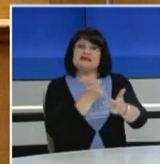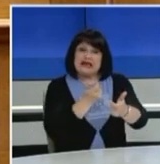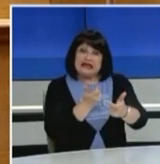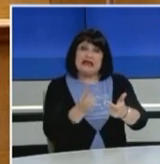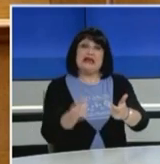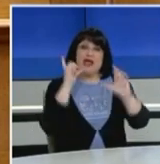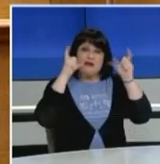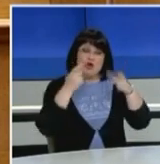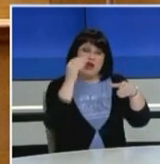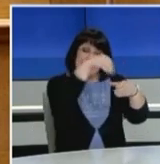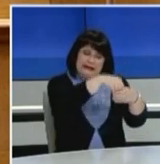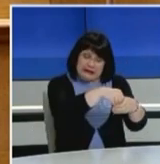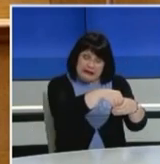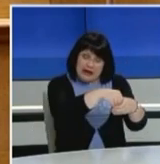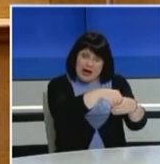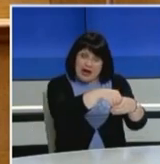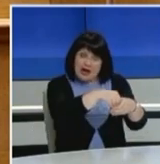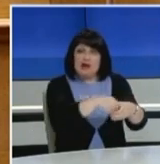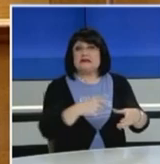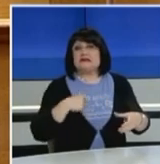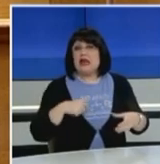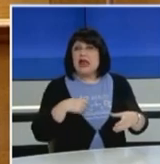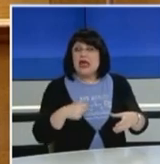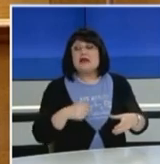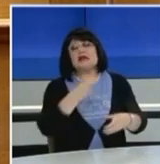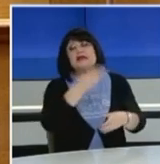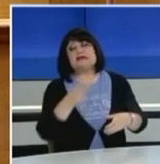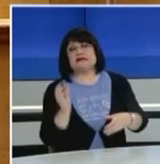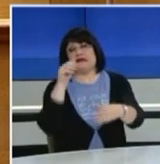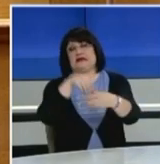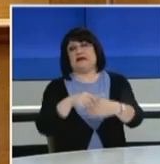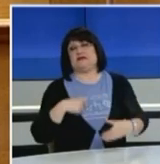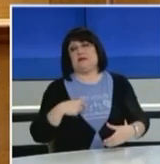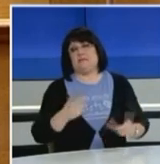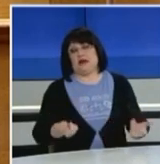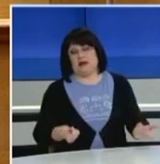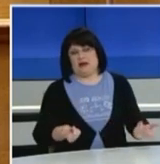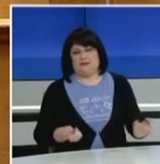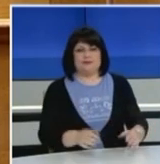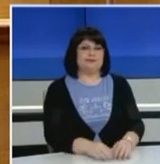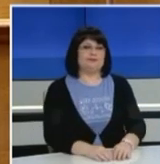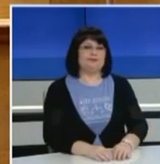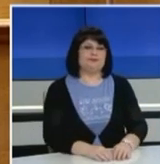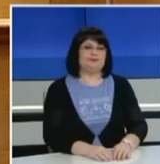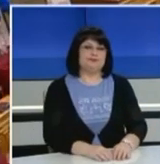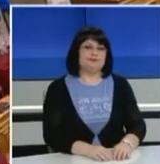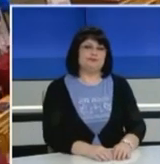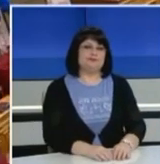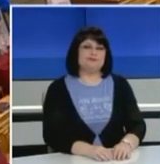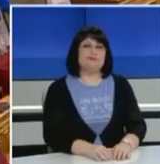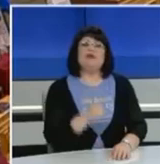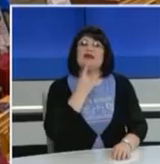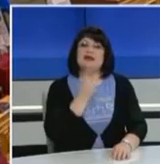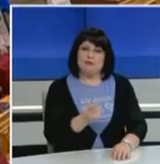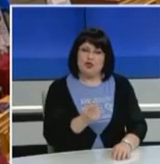της κυβέρνησης της Νέας Δημοκρατίας και στο κόμμα της αξιωματικής αντιπολίτευσης σήμερα του ΣΥΡΙΖΑ. Δεν θα πρωτοτυπήσουμε αν